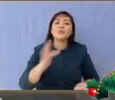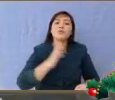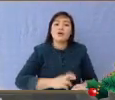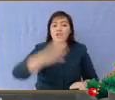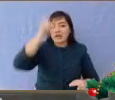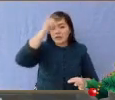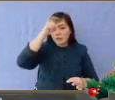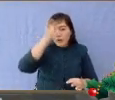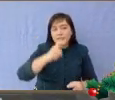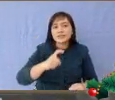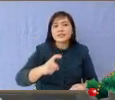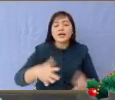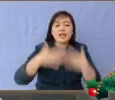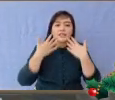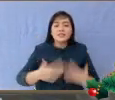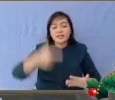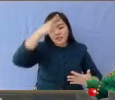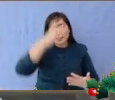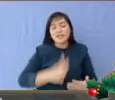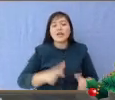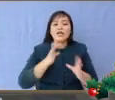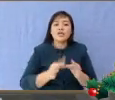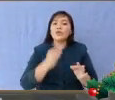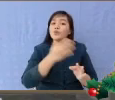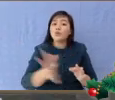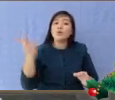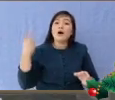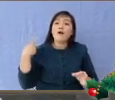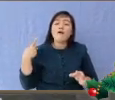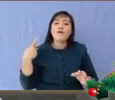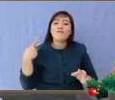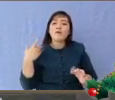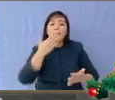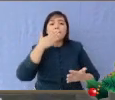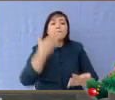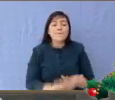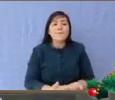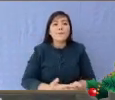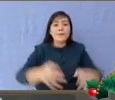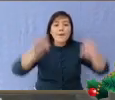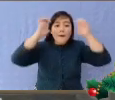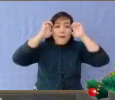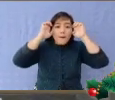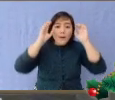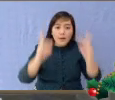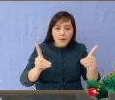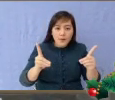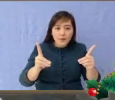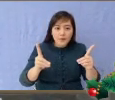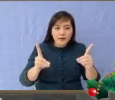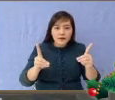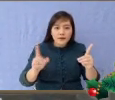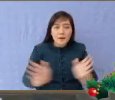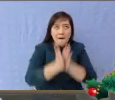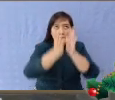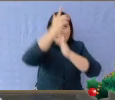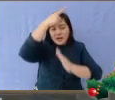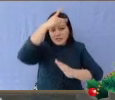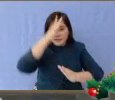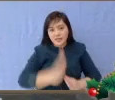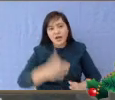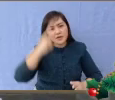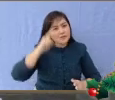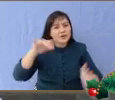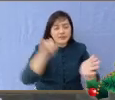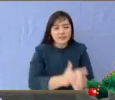Panginoon kung meron kang pinag-aralan. Ipagpasalamat mo, ipagbunyi mo, ipagpapuri mo sa Panginoon yan sapagkat may pinag-aralan ka. But let me tell you something,